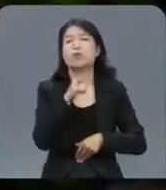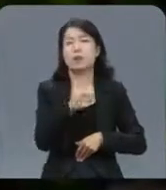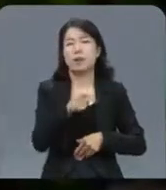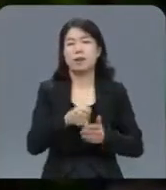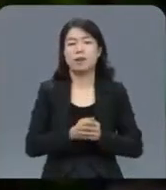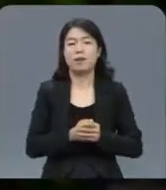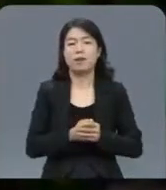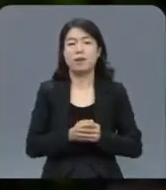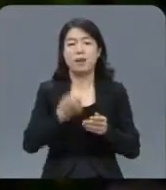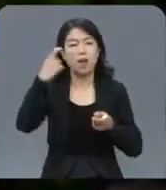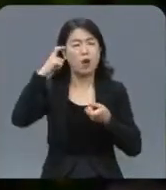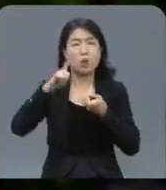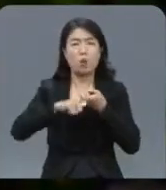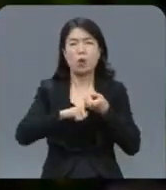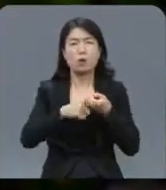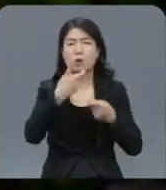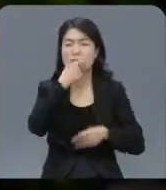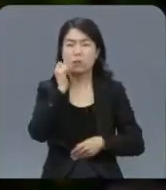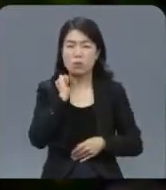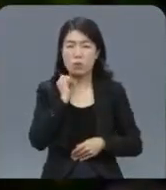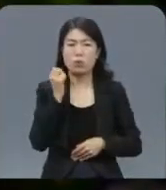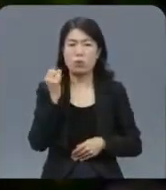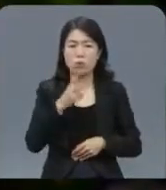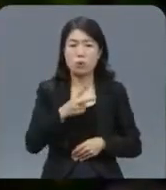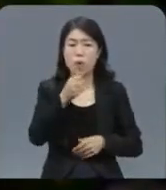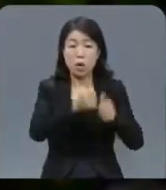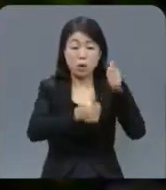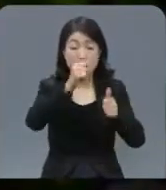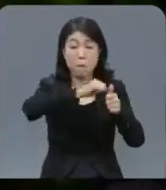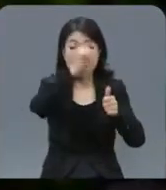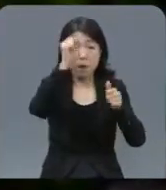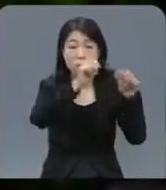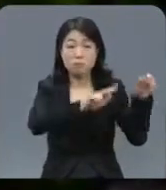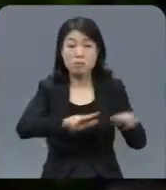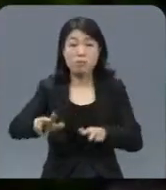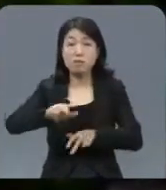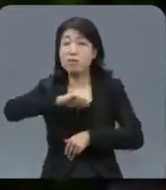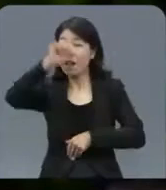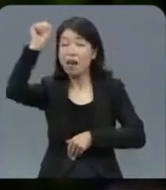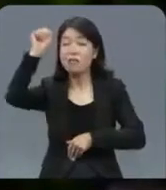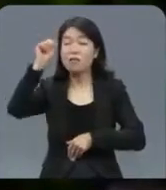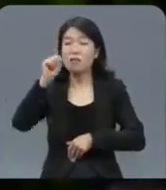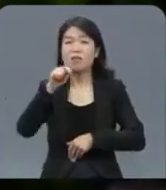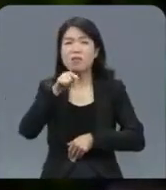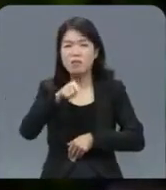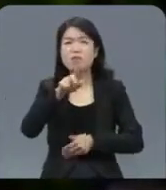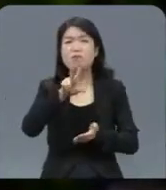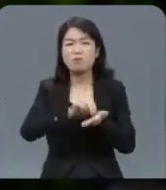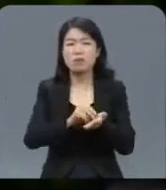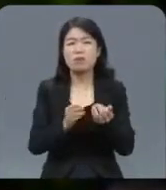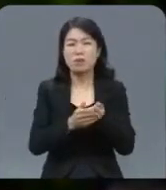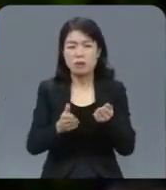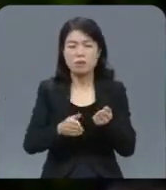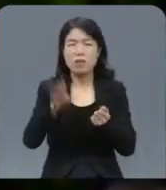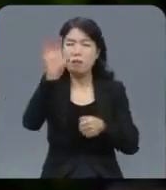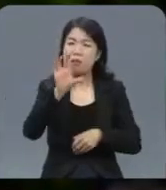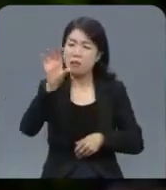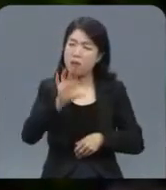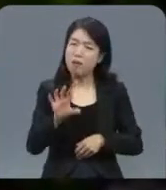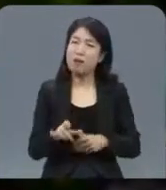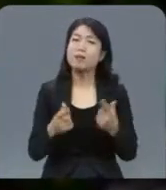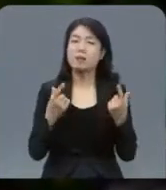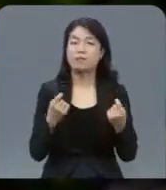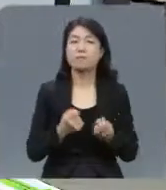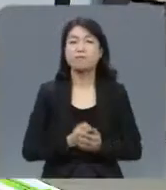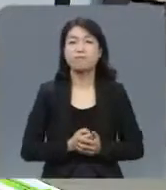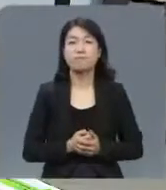관심도가 너무 떨어져 있고 리고 당선 마 경선 만 통과하면 바로 이제 당선 이라는 그 공식 때문에 이런 일들이 많이 일어나는 것